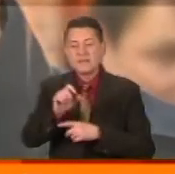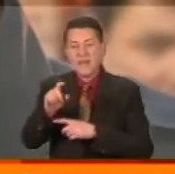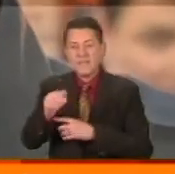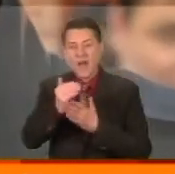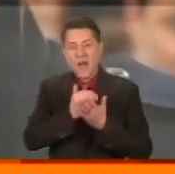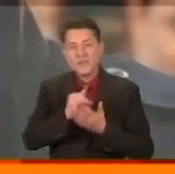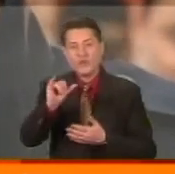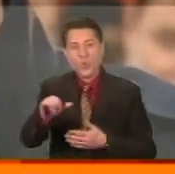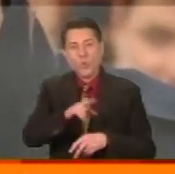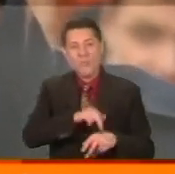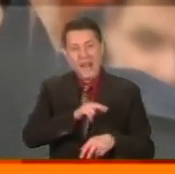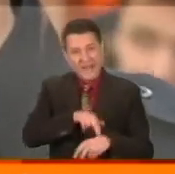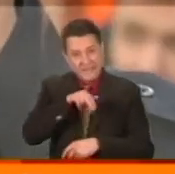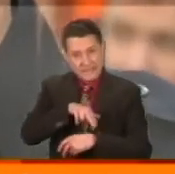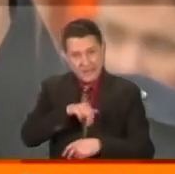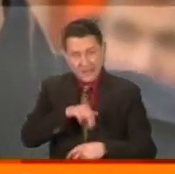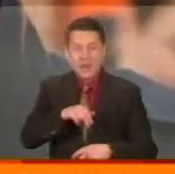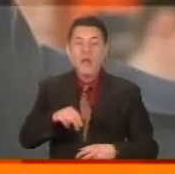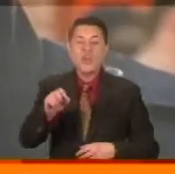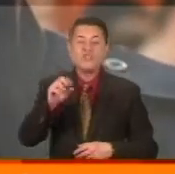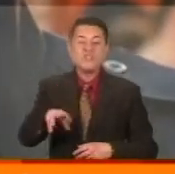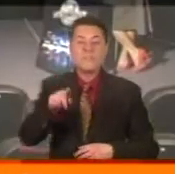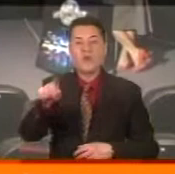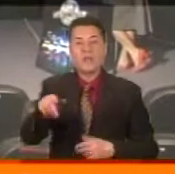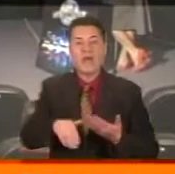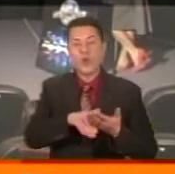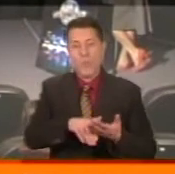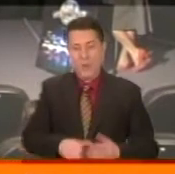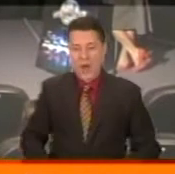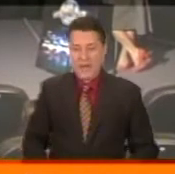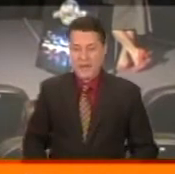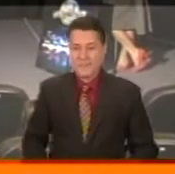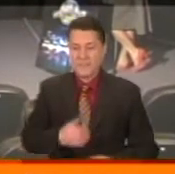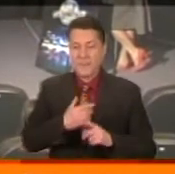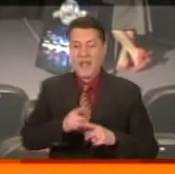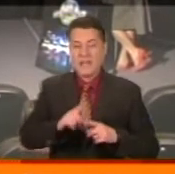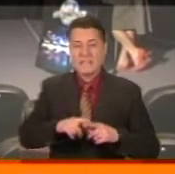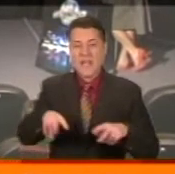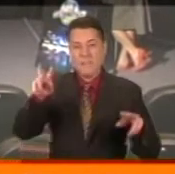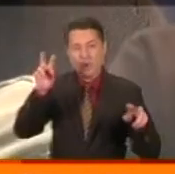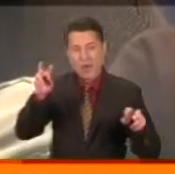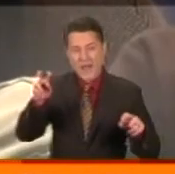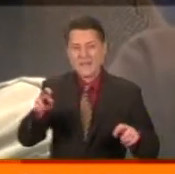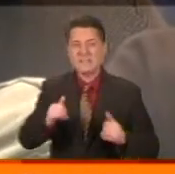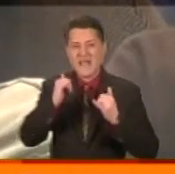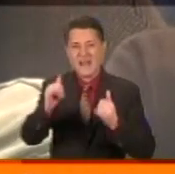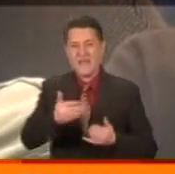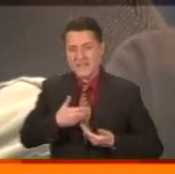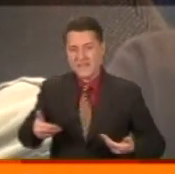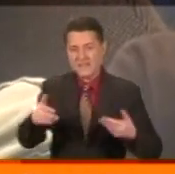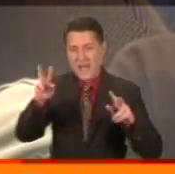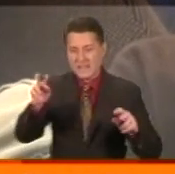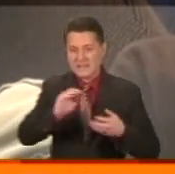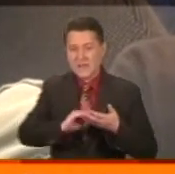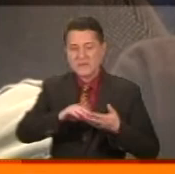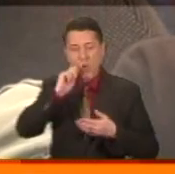у поліції, да, от чим саме вона допомагає. Саундтрек під назвою «Заради нас» до програми написав